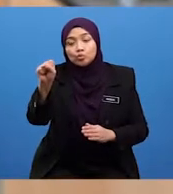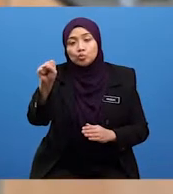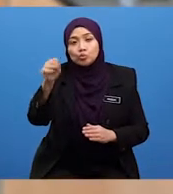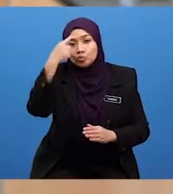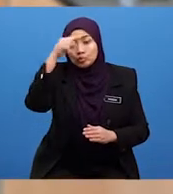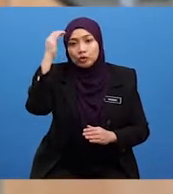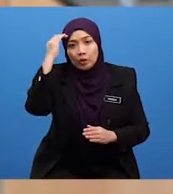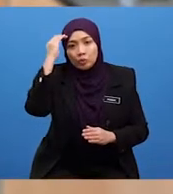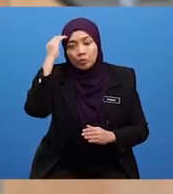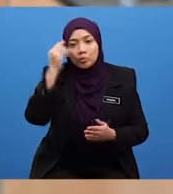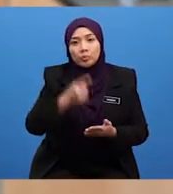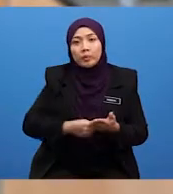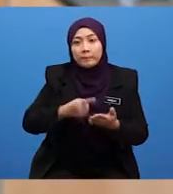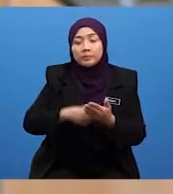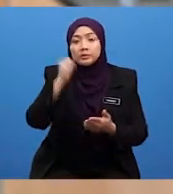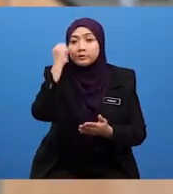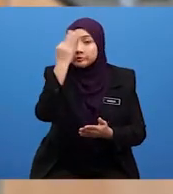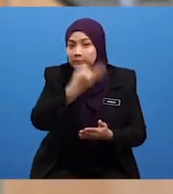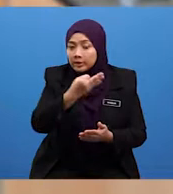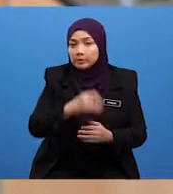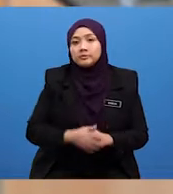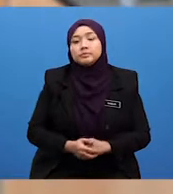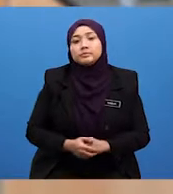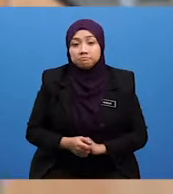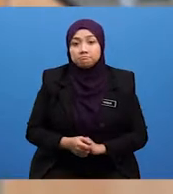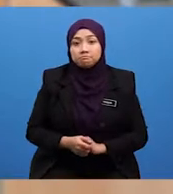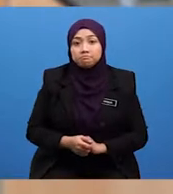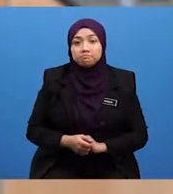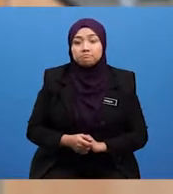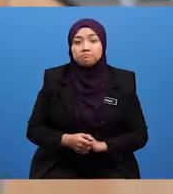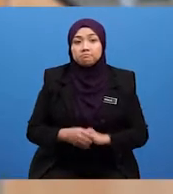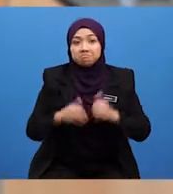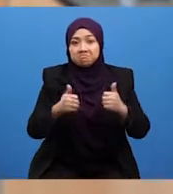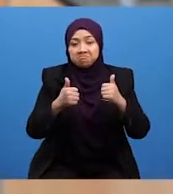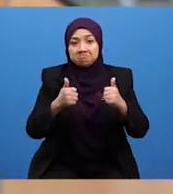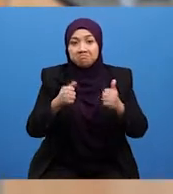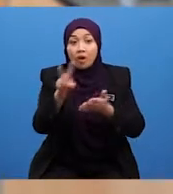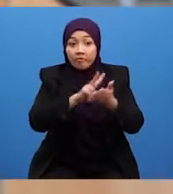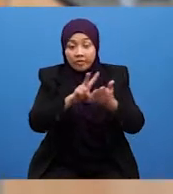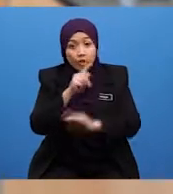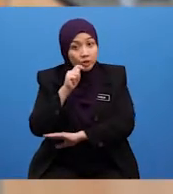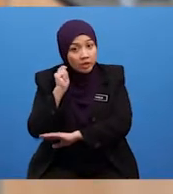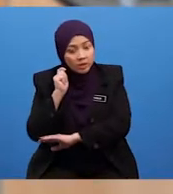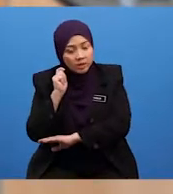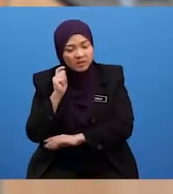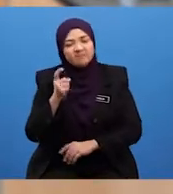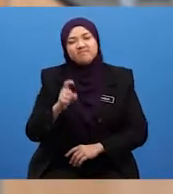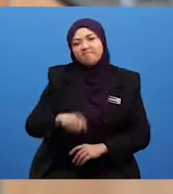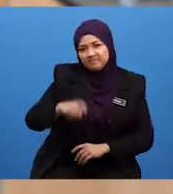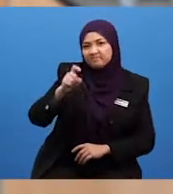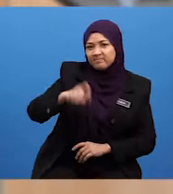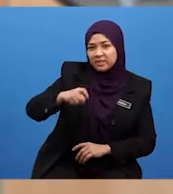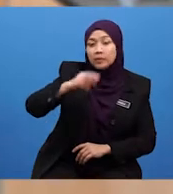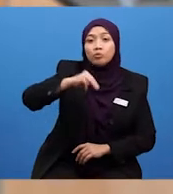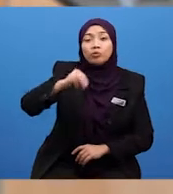Ekstrak jus kubis ini boleh dijadikan sebagai penunjuk sifat kimia berdasarkan perubahan